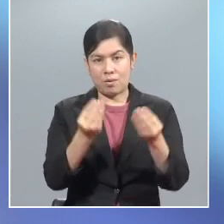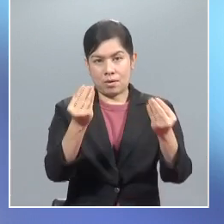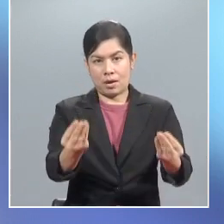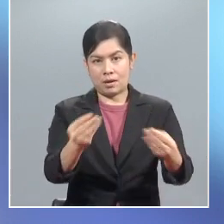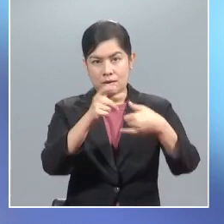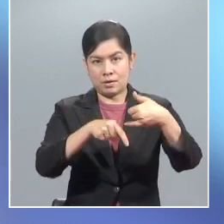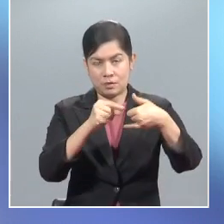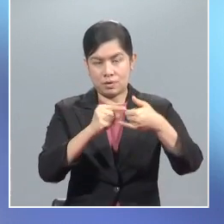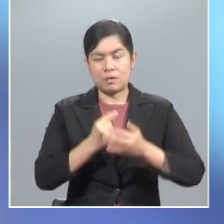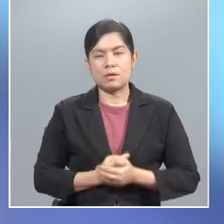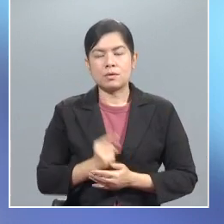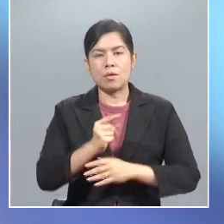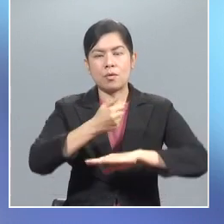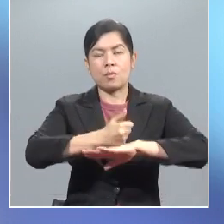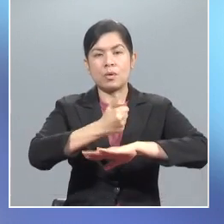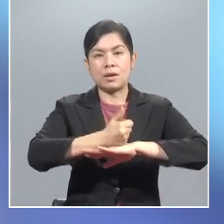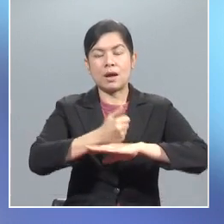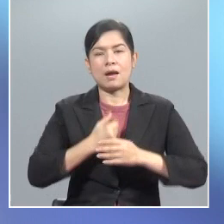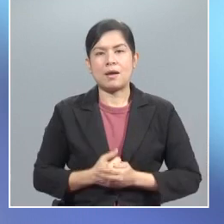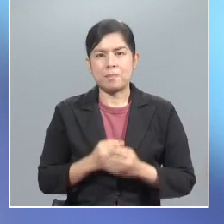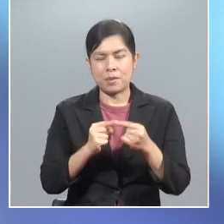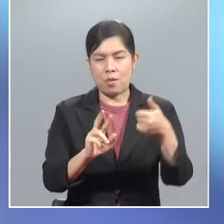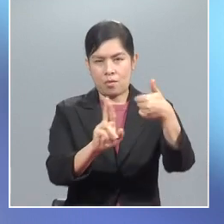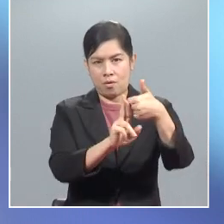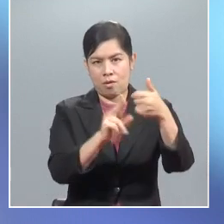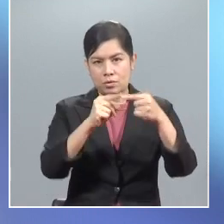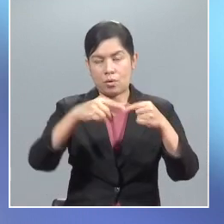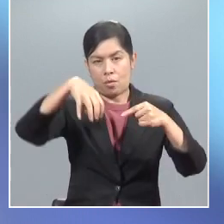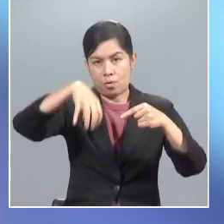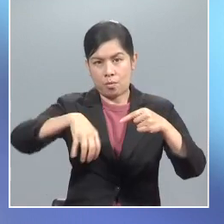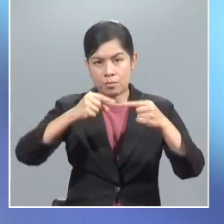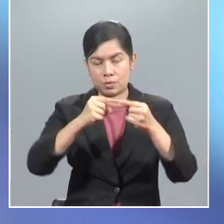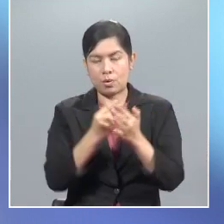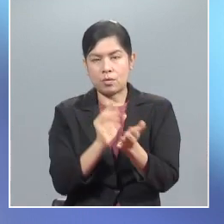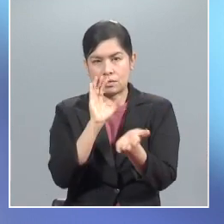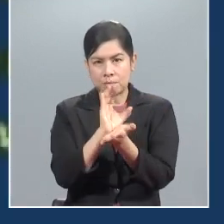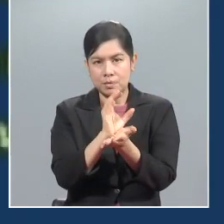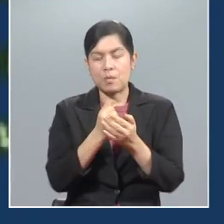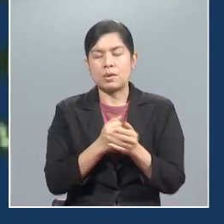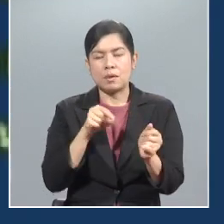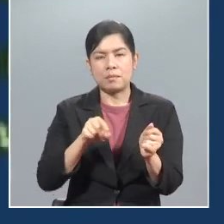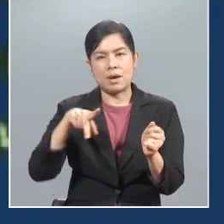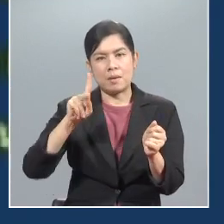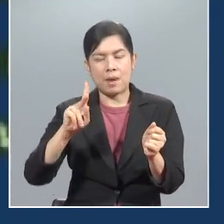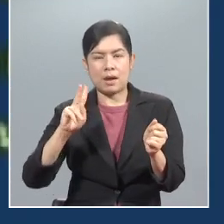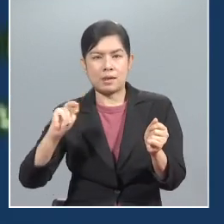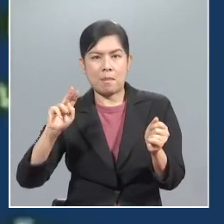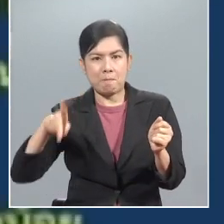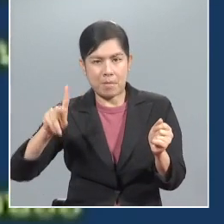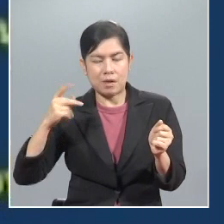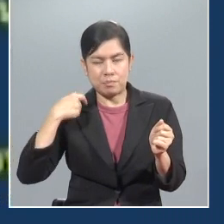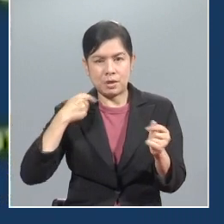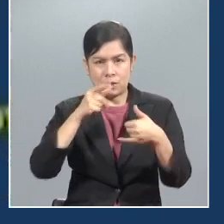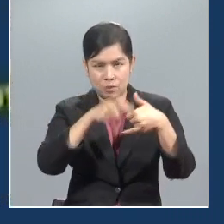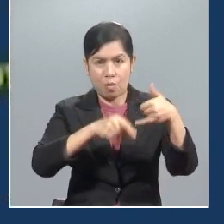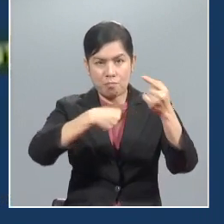รวจโทร ขวนทูนปัญญาปีอวิทย์รองผู้กกบการสืบสวนของสอบพอปากน้การไปตรจสอบขอเทจจิในเรองดังก